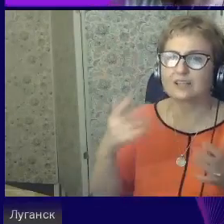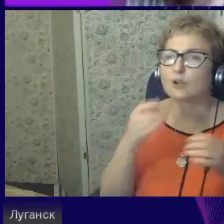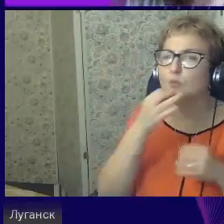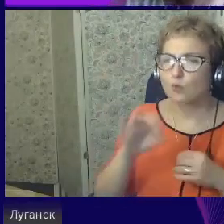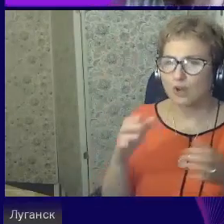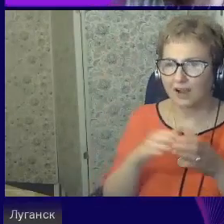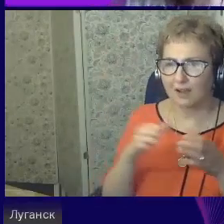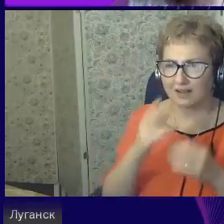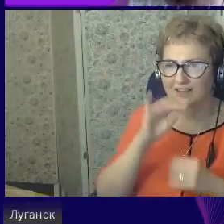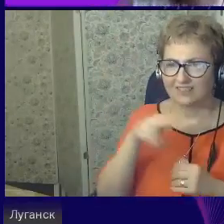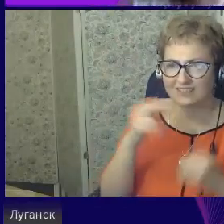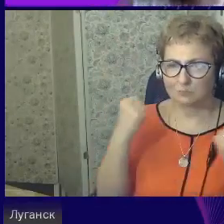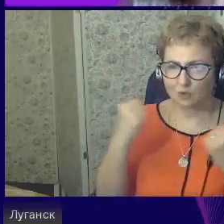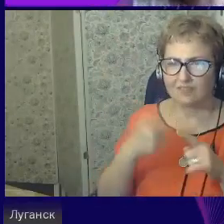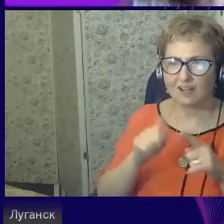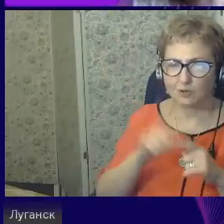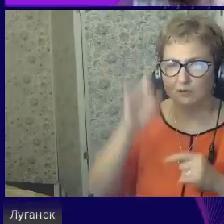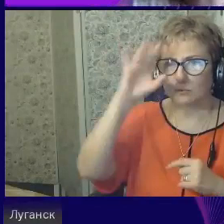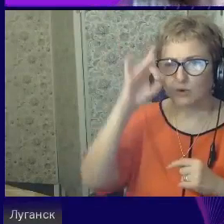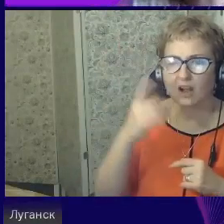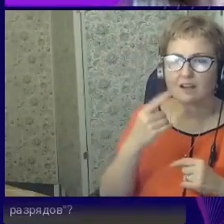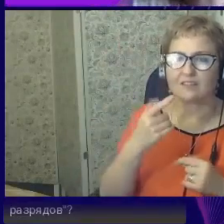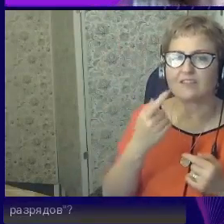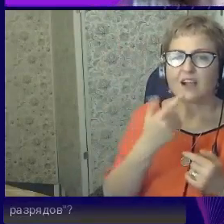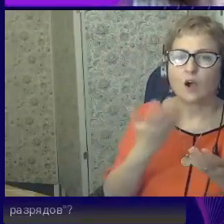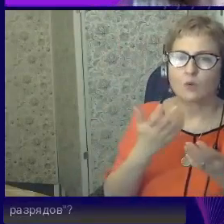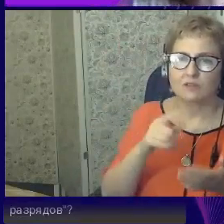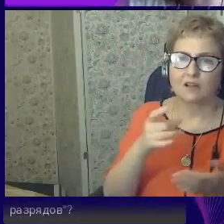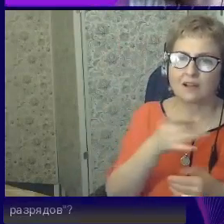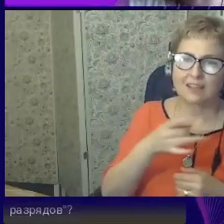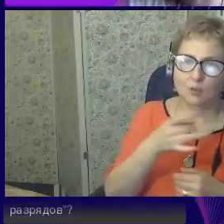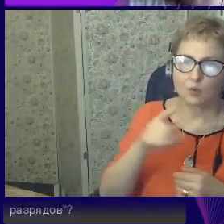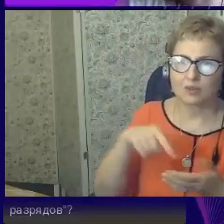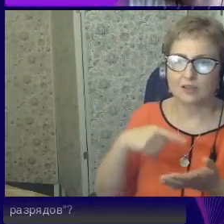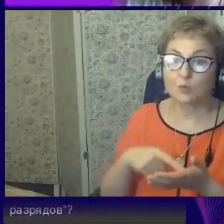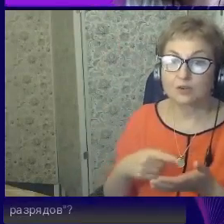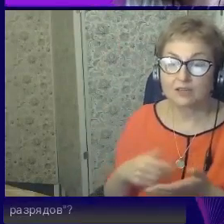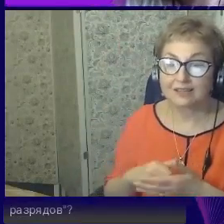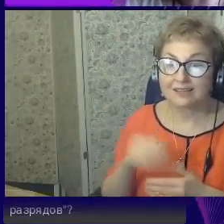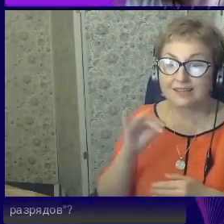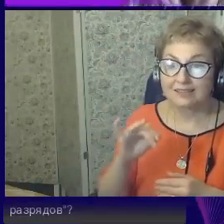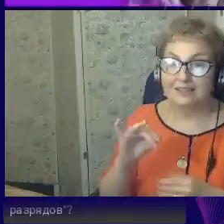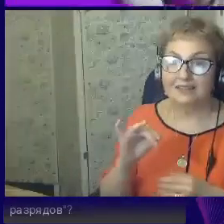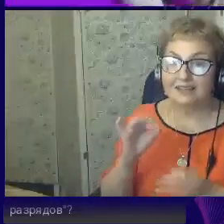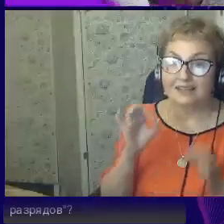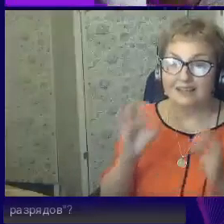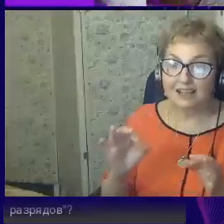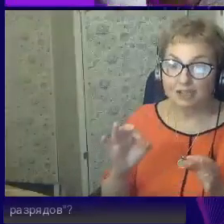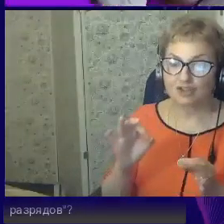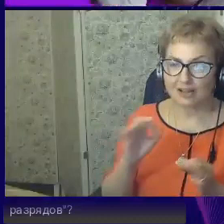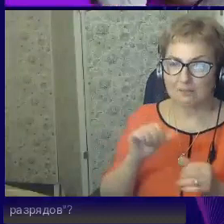виду спорта, который популярен в том или ином городе и регионе. Вот. И,